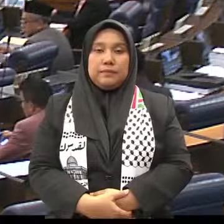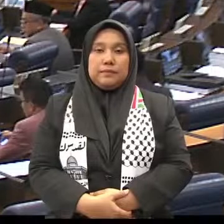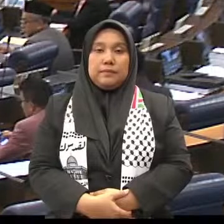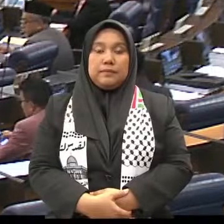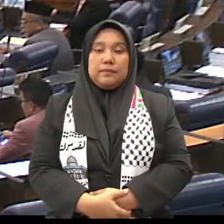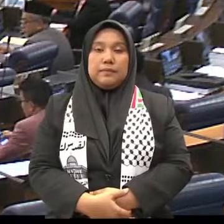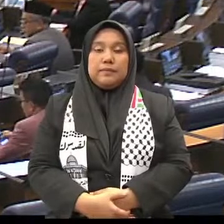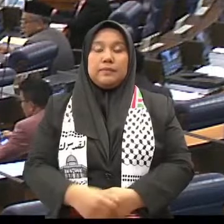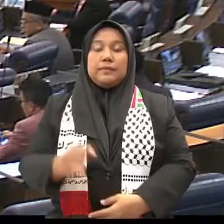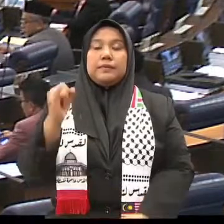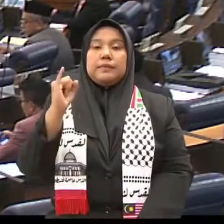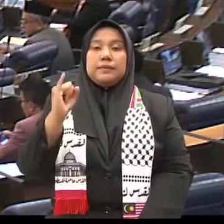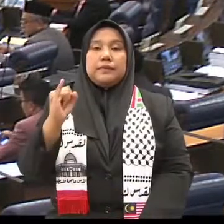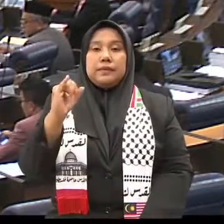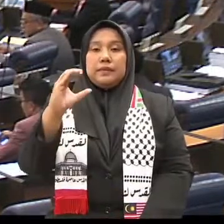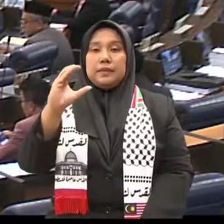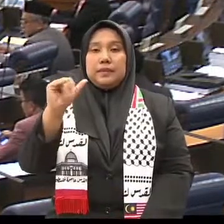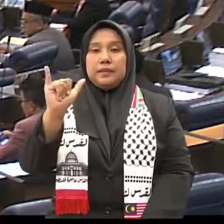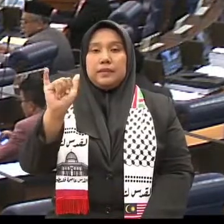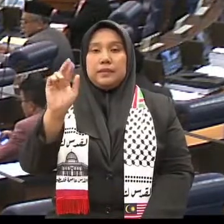jenayah cyber yang amat